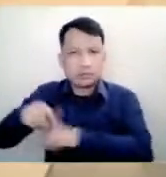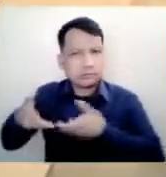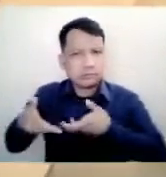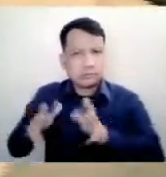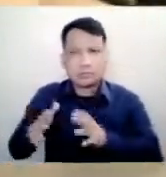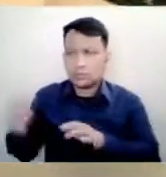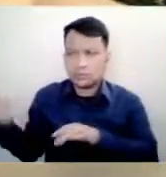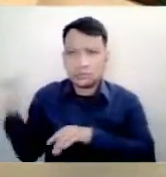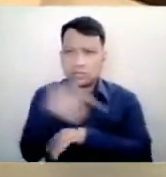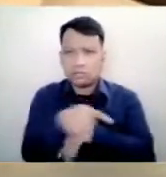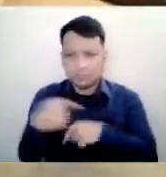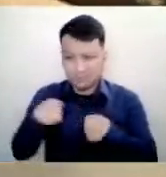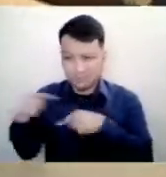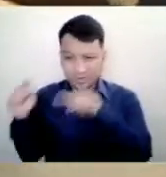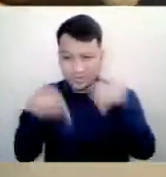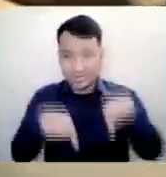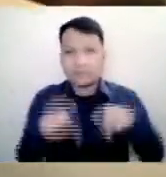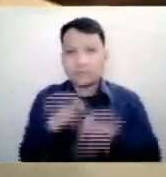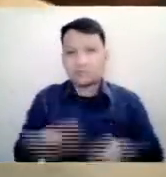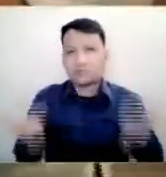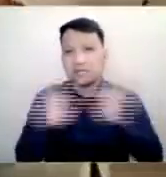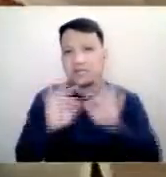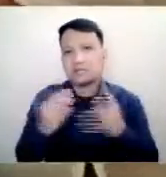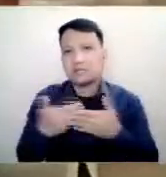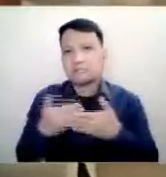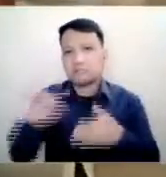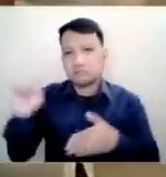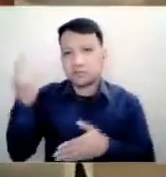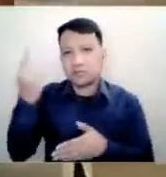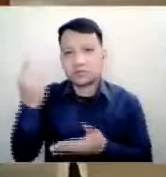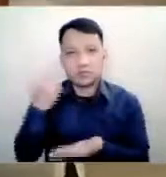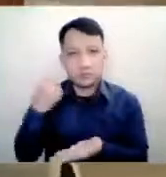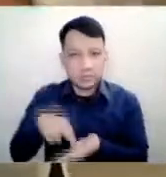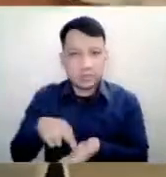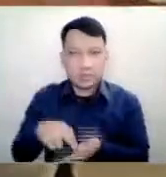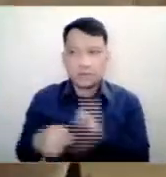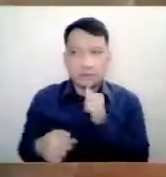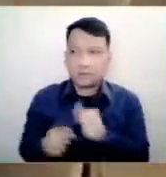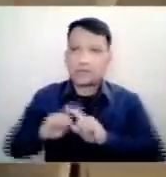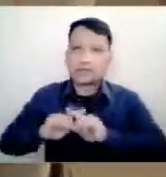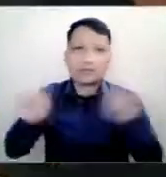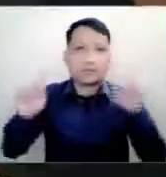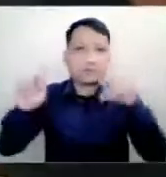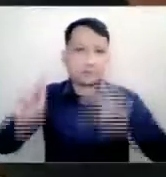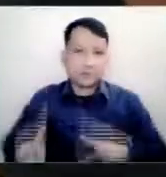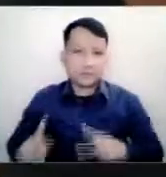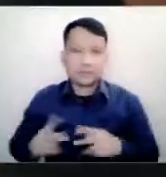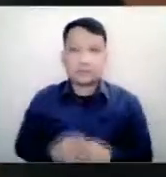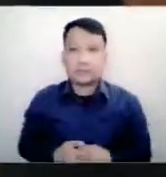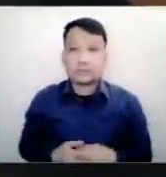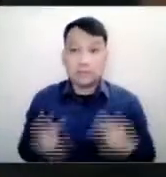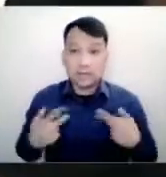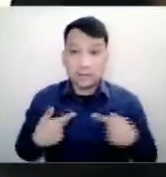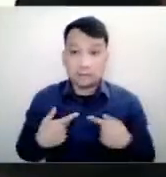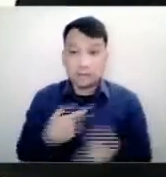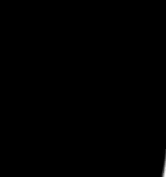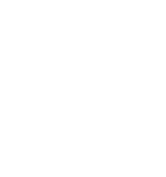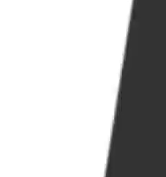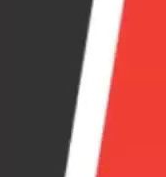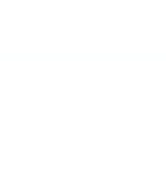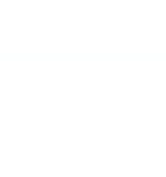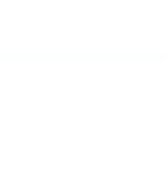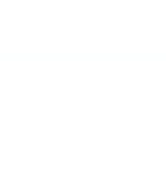sa vaccination site. Hindi rin pwedeng iba ang mag-claim ng bakuna para sa individual na may patient ID number.